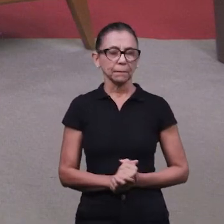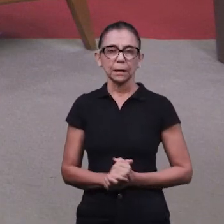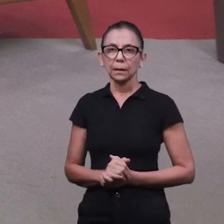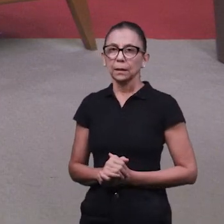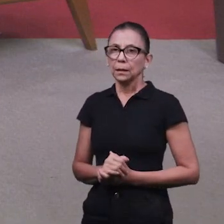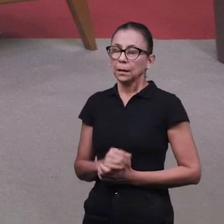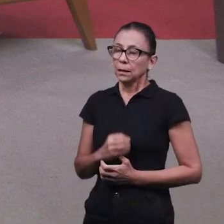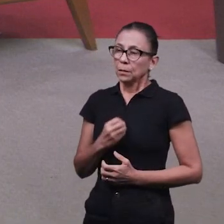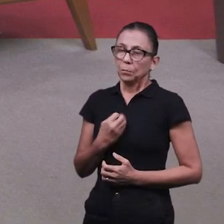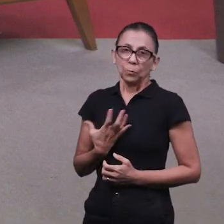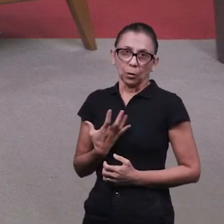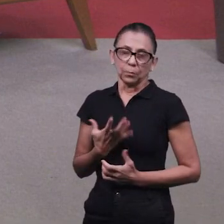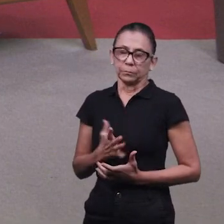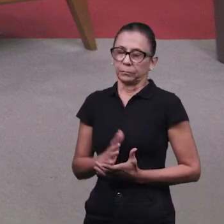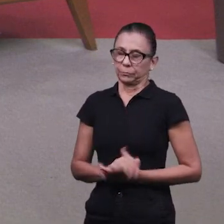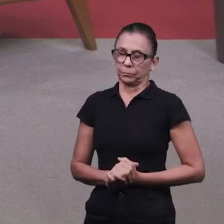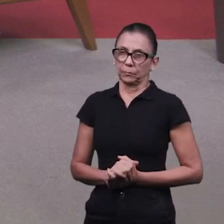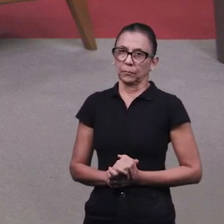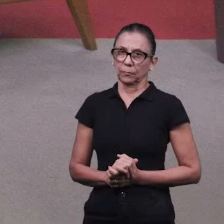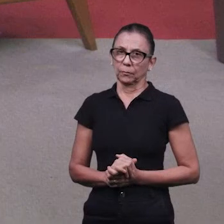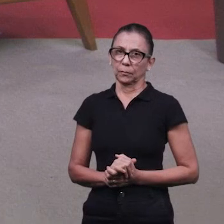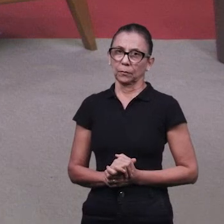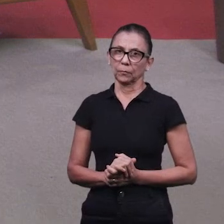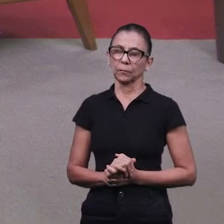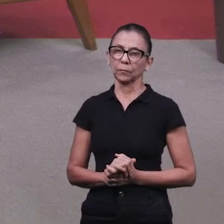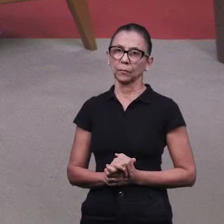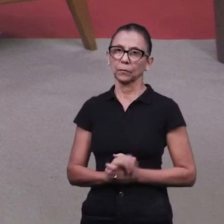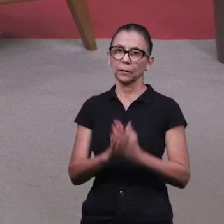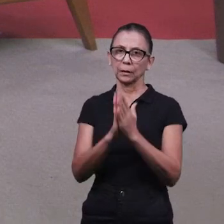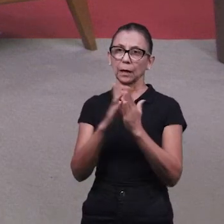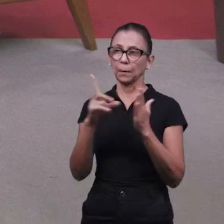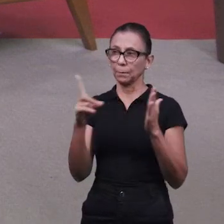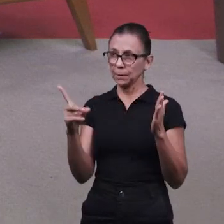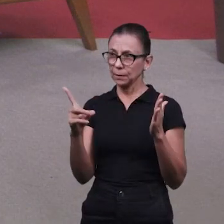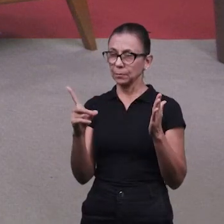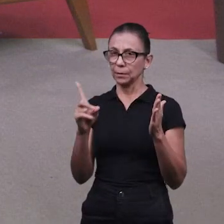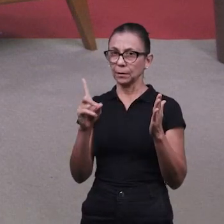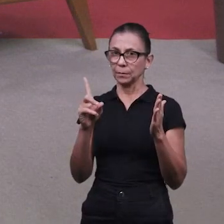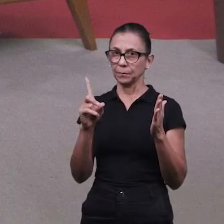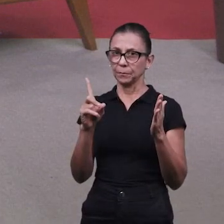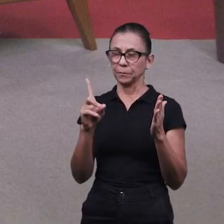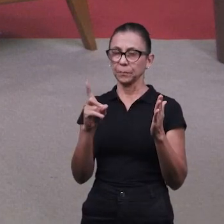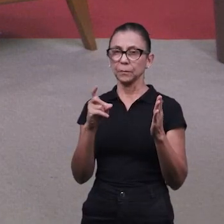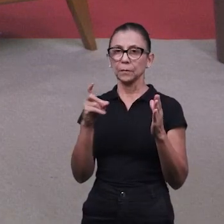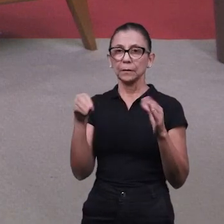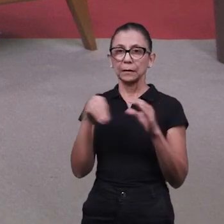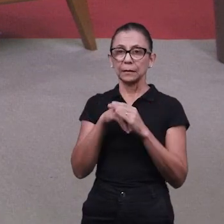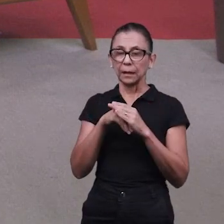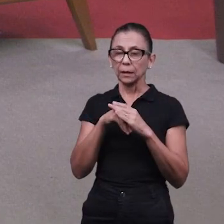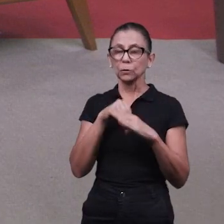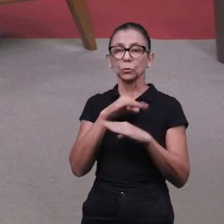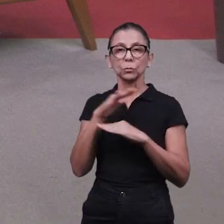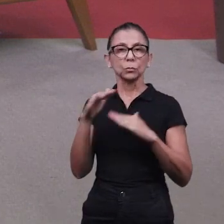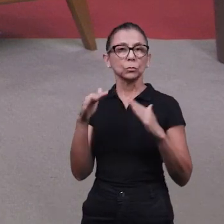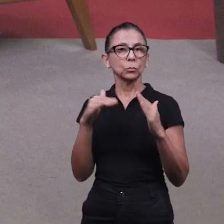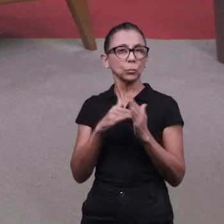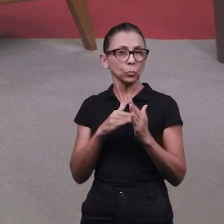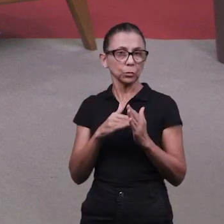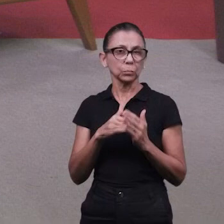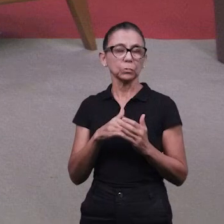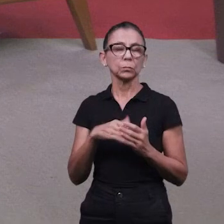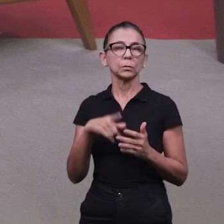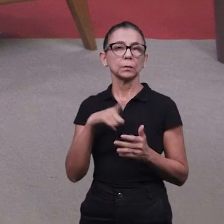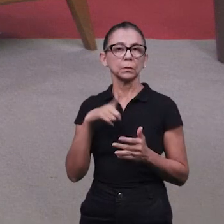ça. Très bien. Tout d'abord, tout ce qui se trouve dans la Bible, il y a la parole de Dieu, en